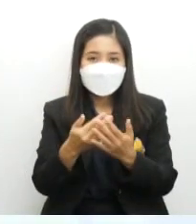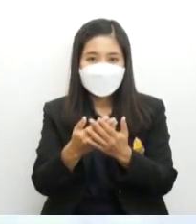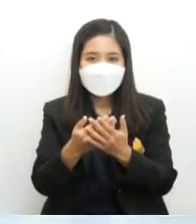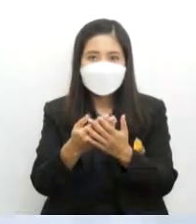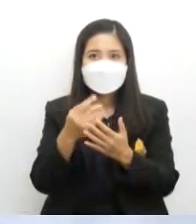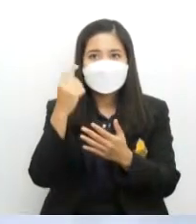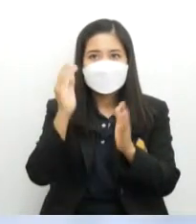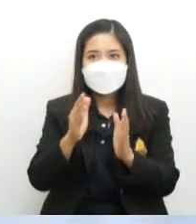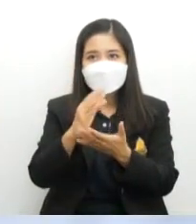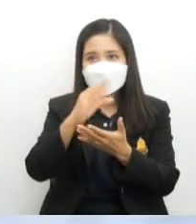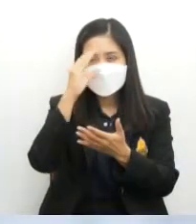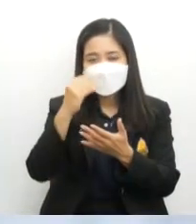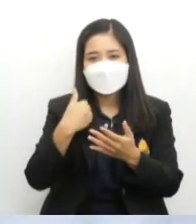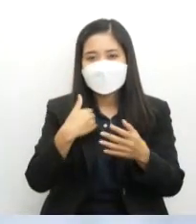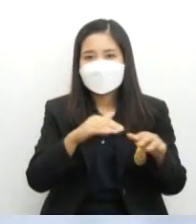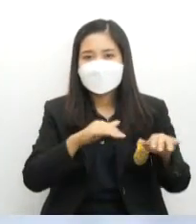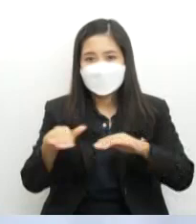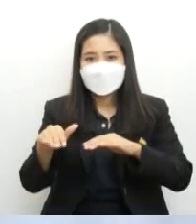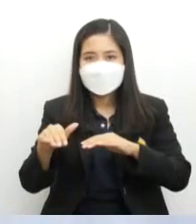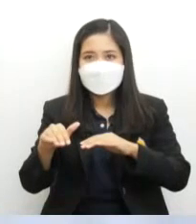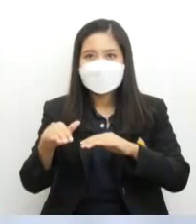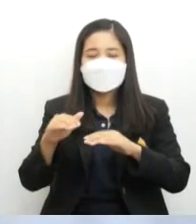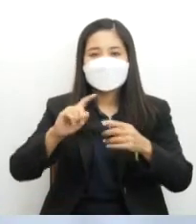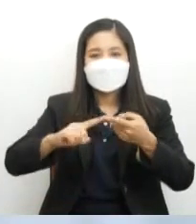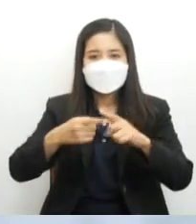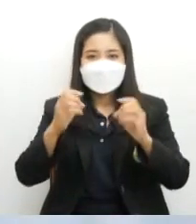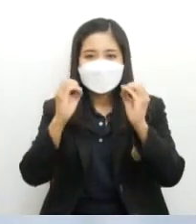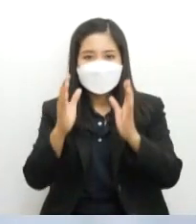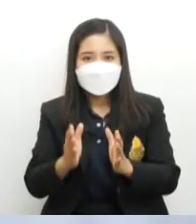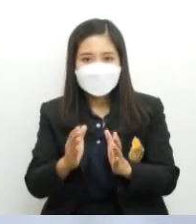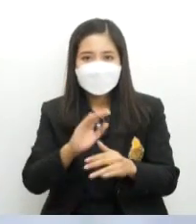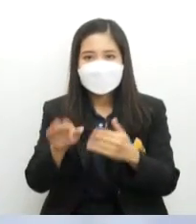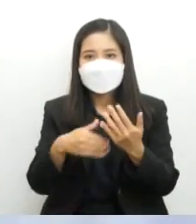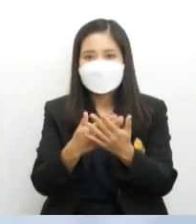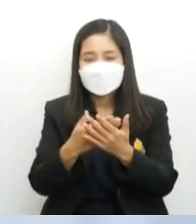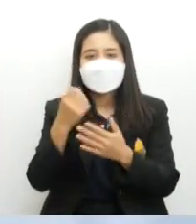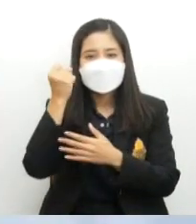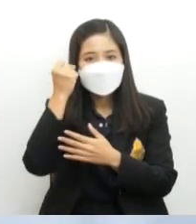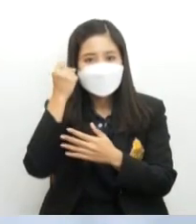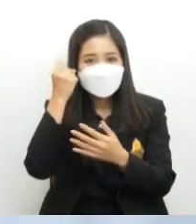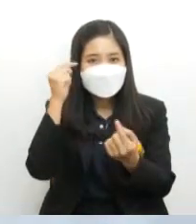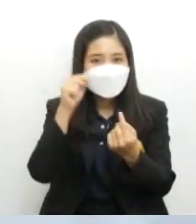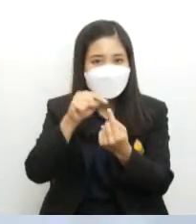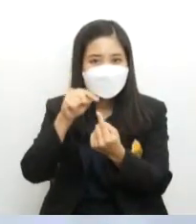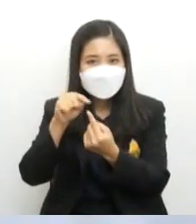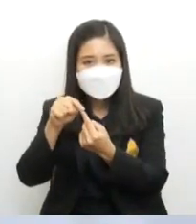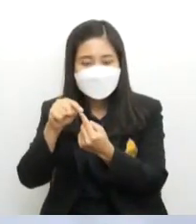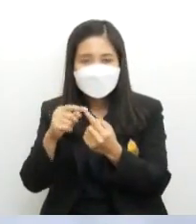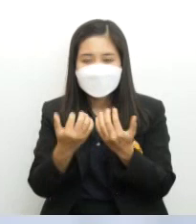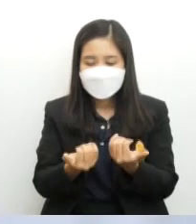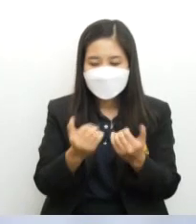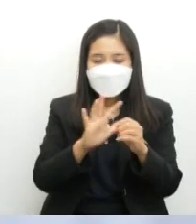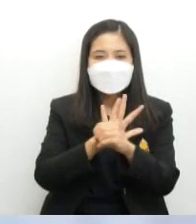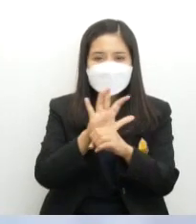คนพอเขียนทุกท่านรวมทั้งคุณครูมีความเข้าใจตรงกันแต่วันนี้มันมีโควิดมาเป็นอุปส